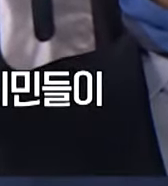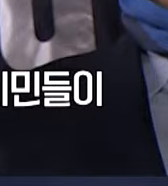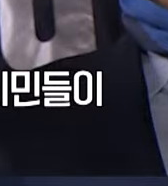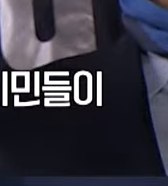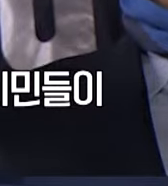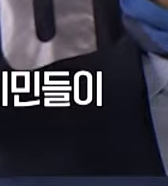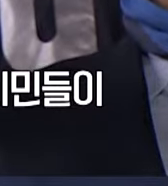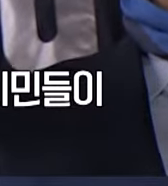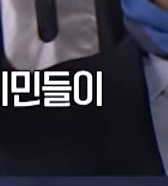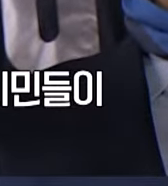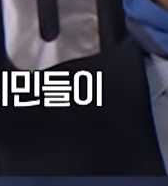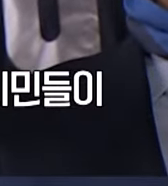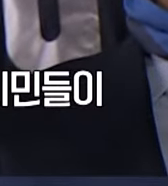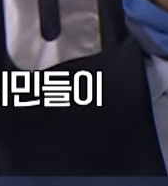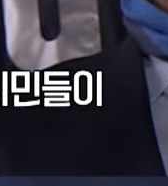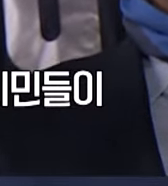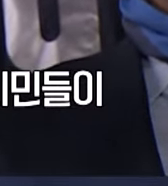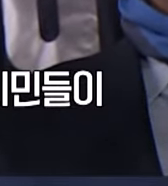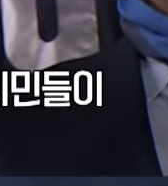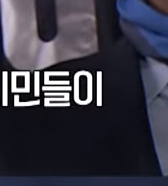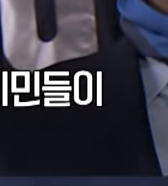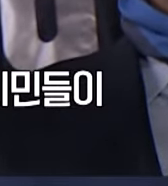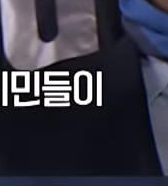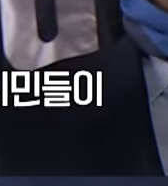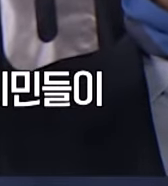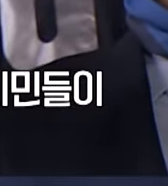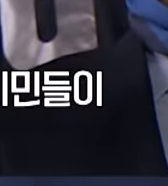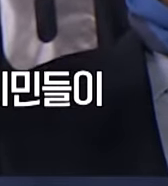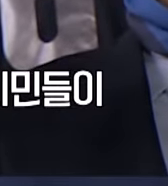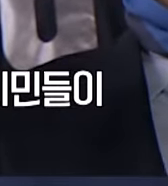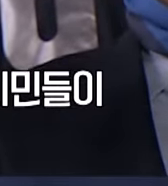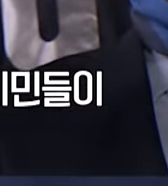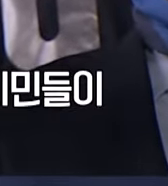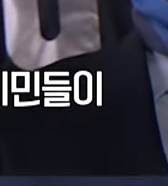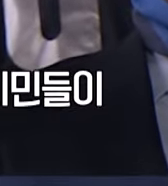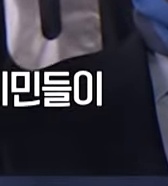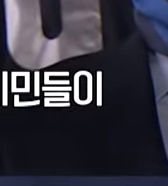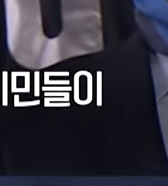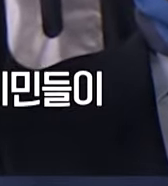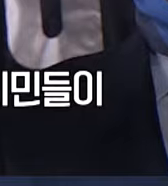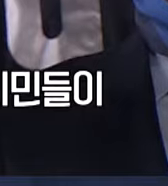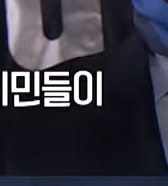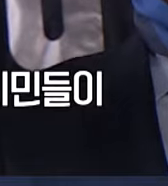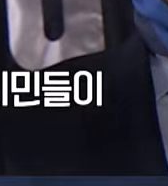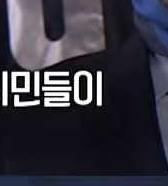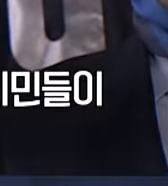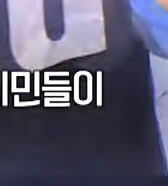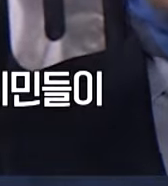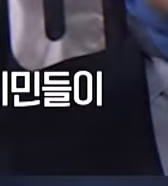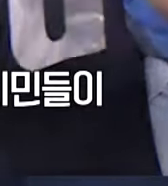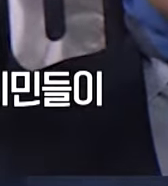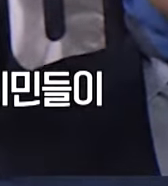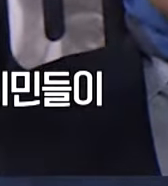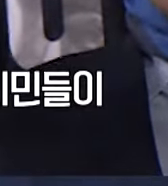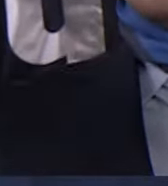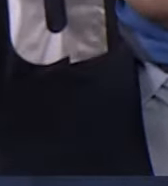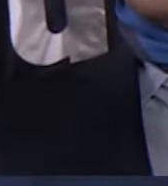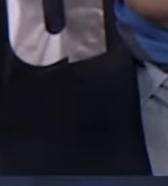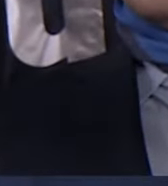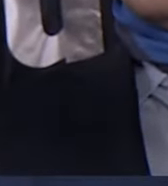살아가는 모든 애국 시민들이 우리가 가진 표 두 장으로 윤석열 정권을 심판하라는